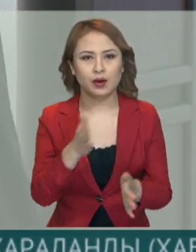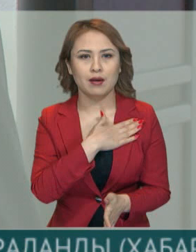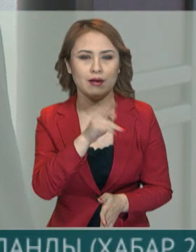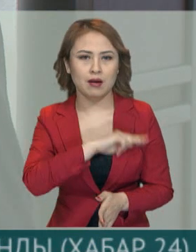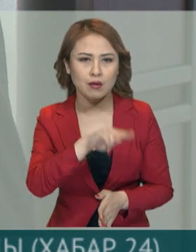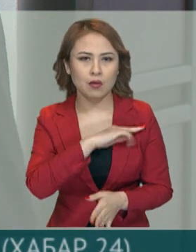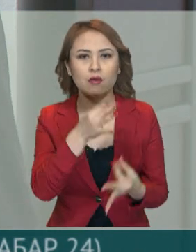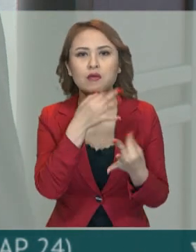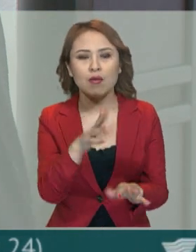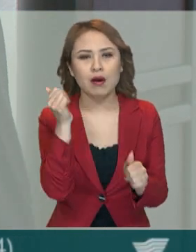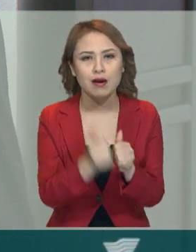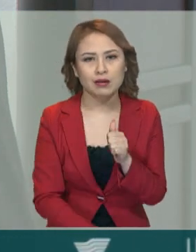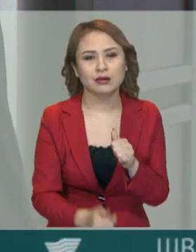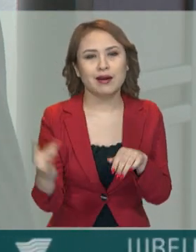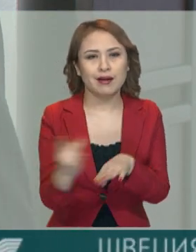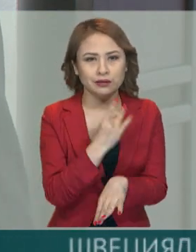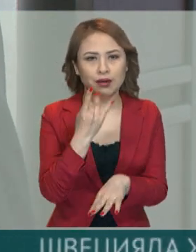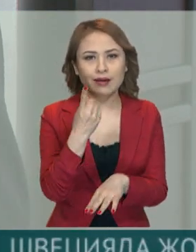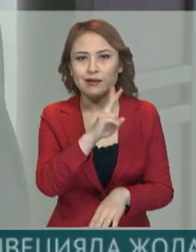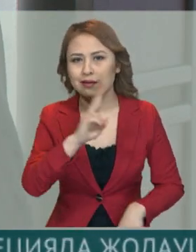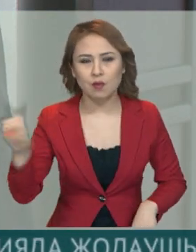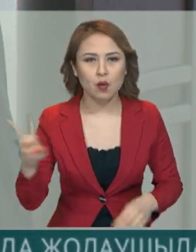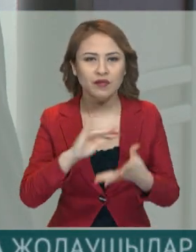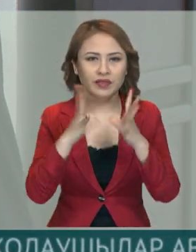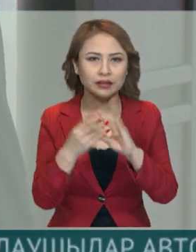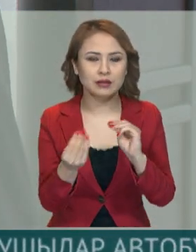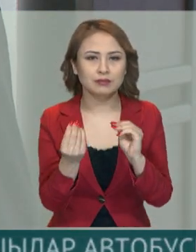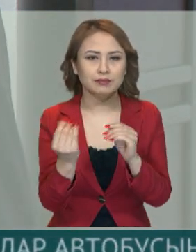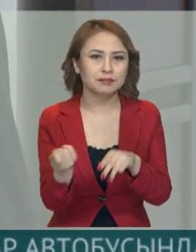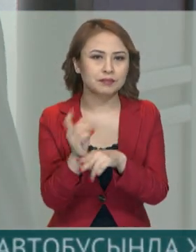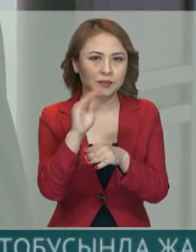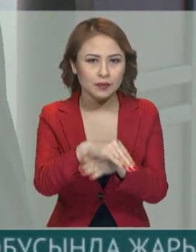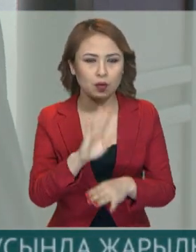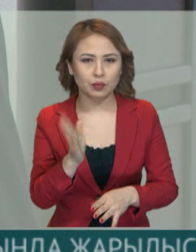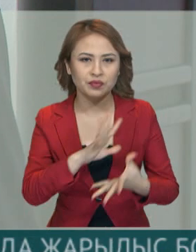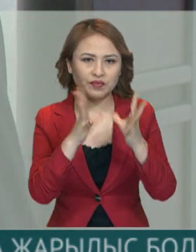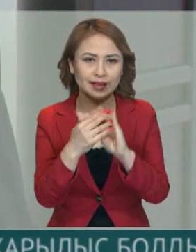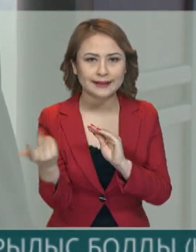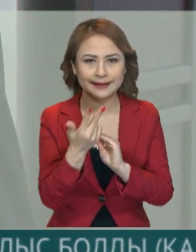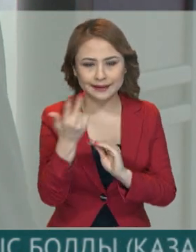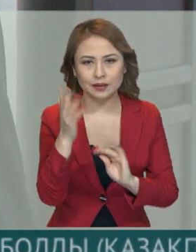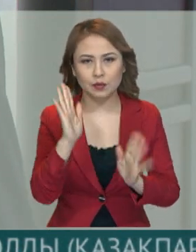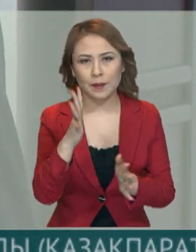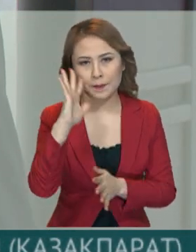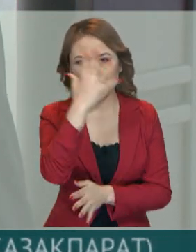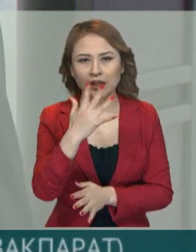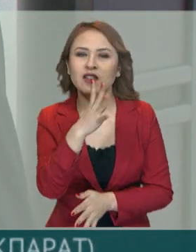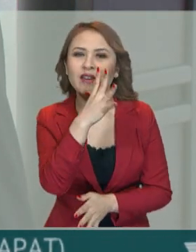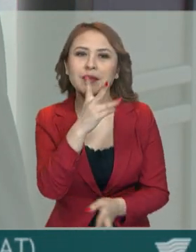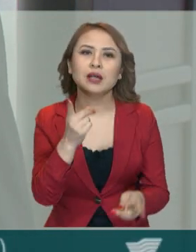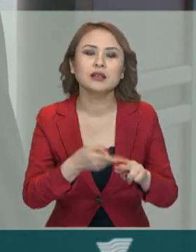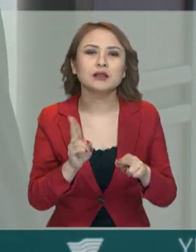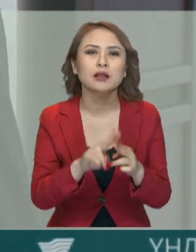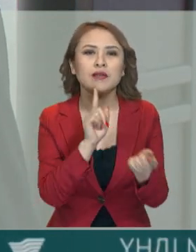істеуге келетін әр түлекке бір реттік 2 миллион теңге көлеміндегі көтерме ақы төлейміз. Үшіншіден, олар алдағы 5 жылда біздің